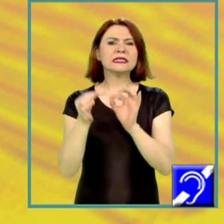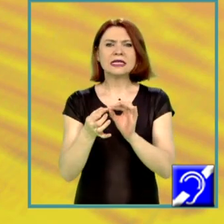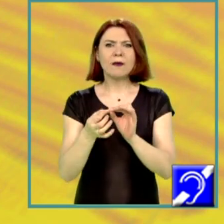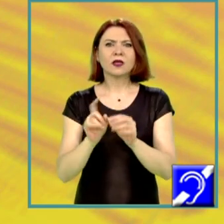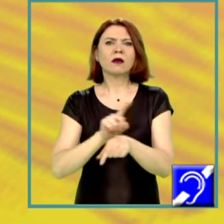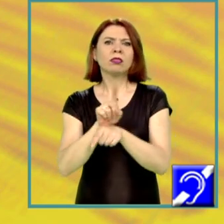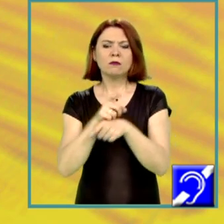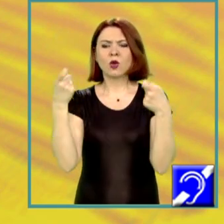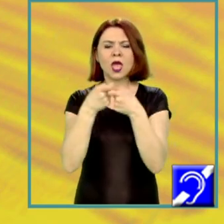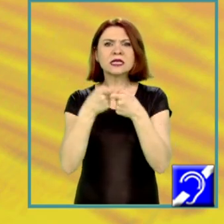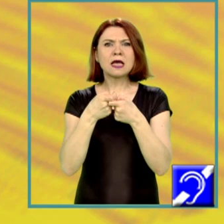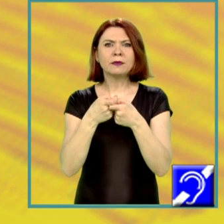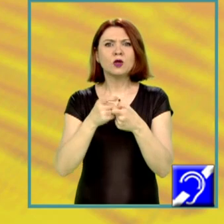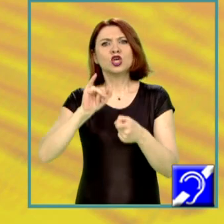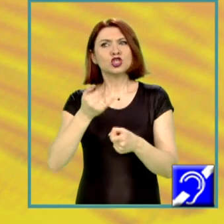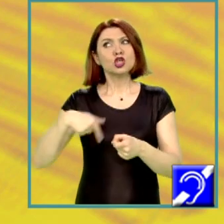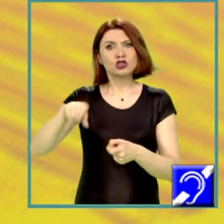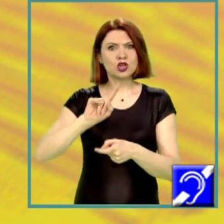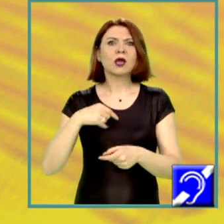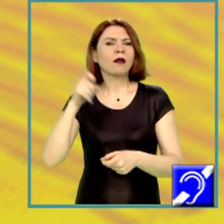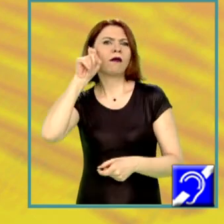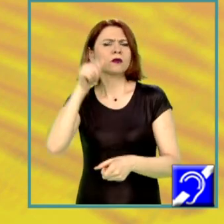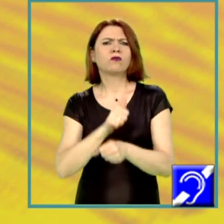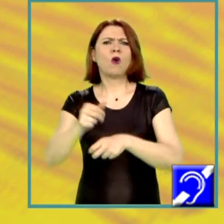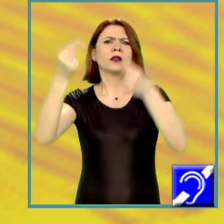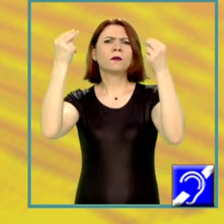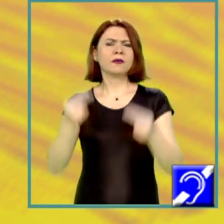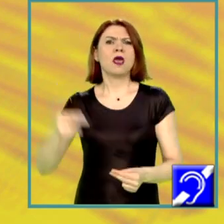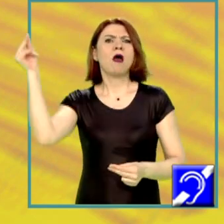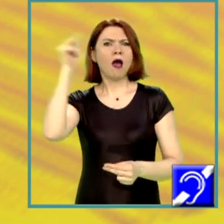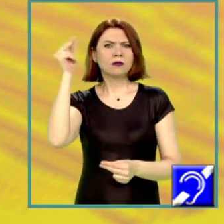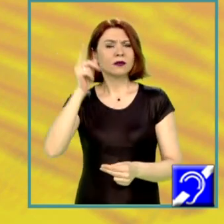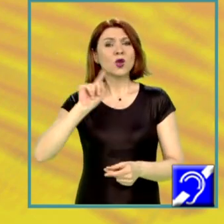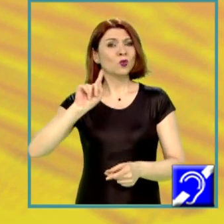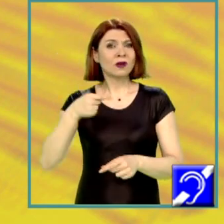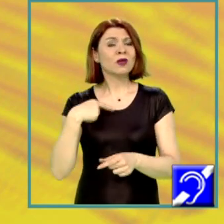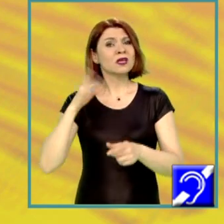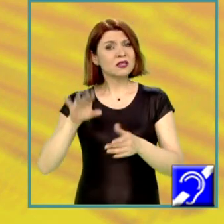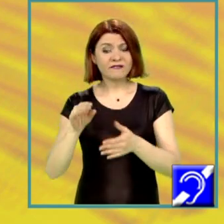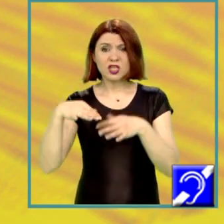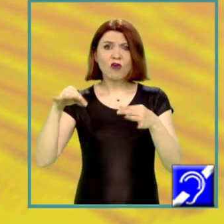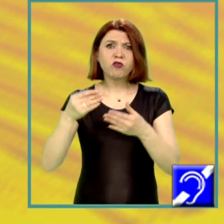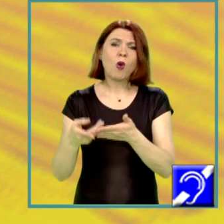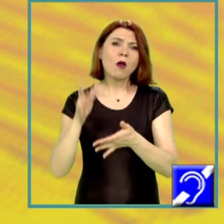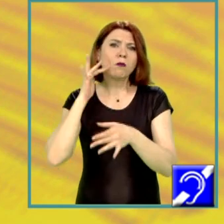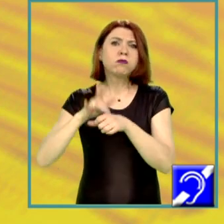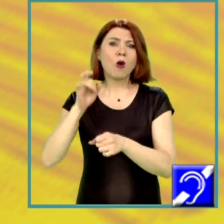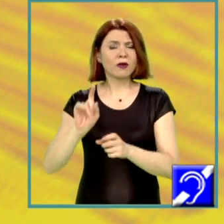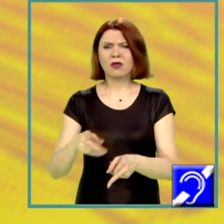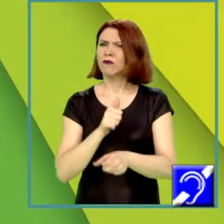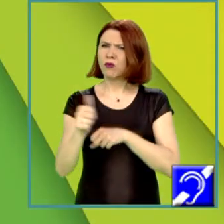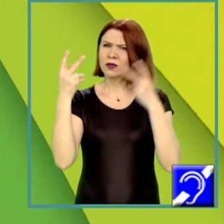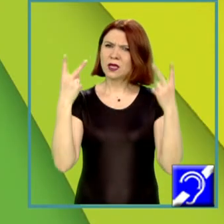că în timpul examenului Chiar și cei care vă considerați foarte bine antrenați nu ar trebui să folosiți ciorna este foarte